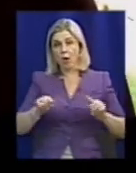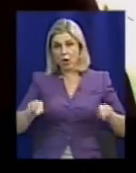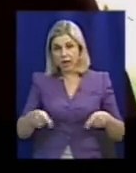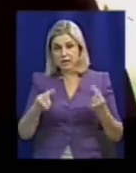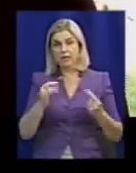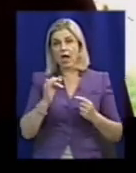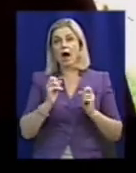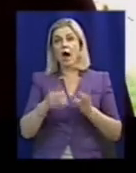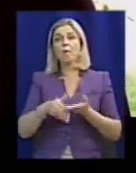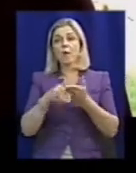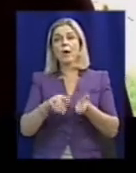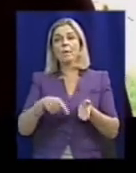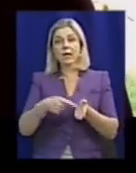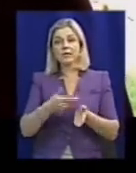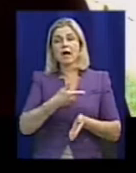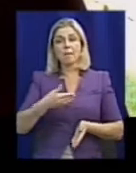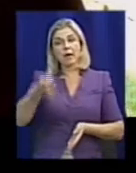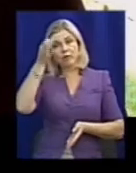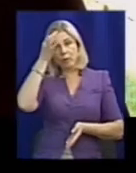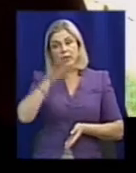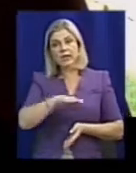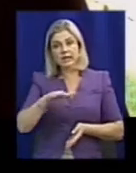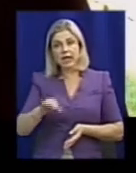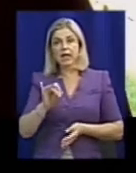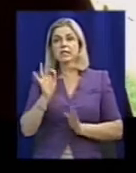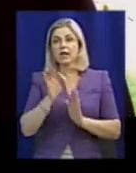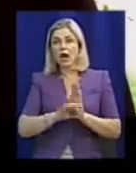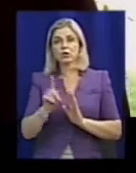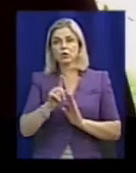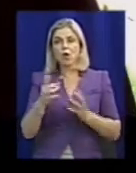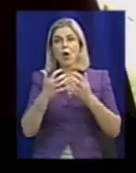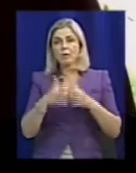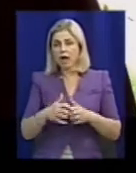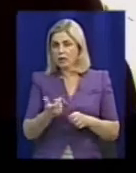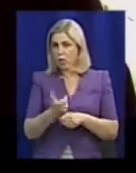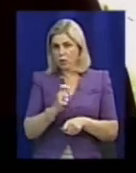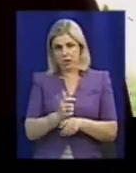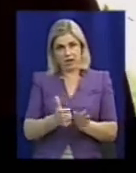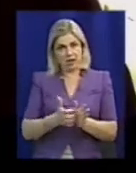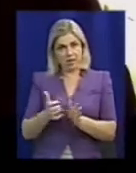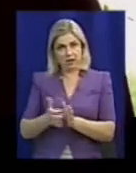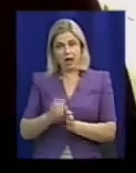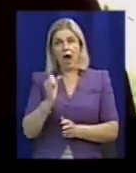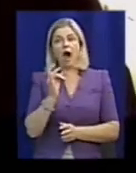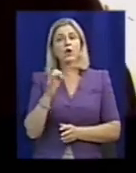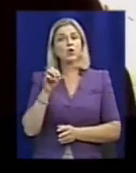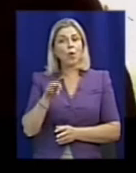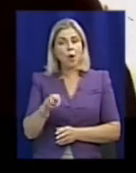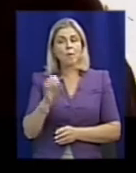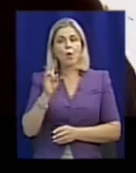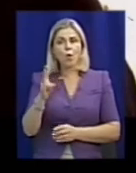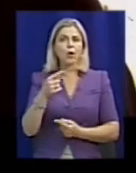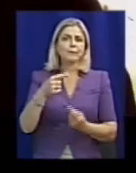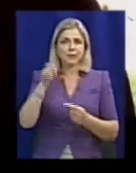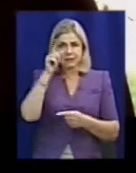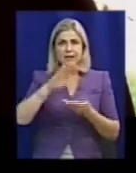б допомогти місту, то ми пригадали одразу дітей і про те, що обладнання гостро не вистачає. І Артем, так як він обертається у галузі